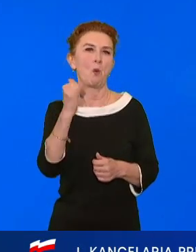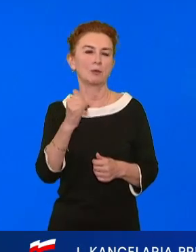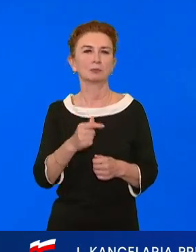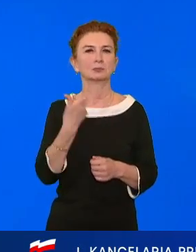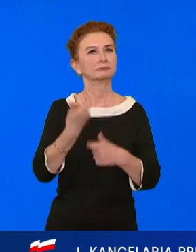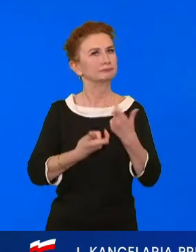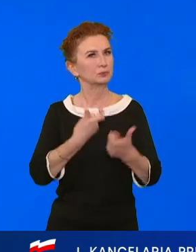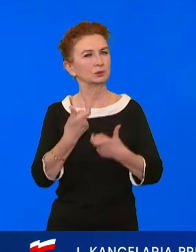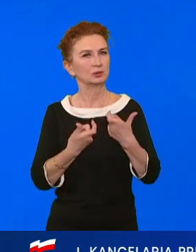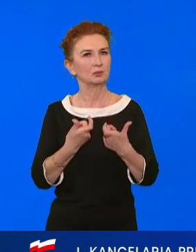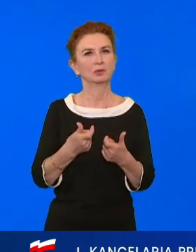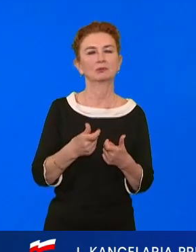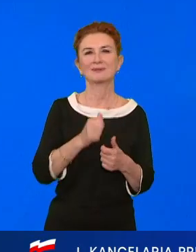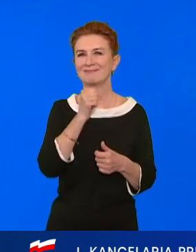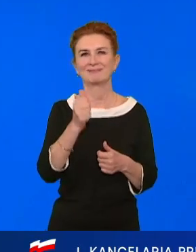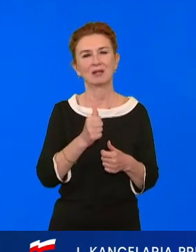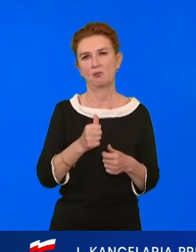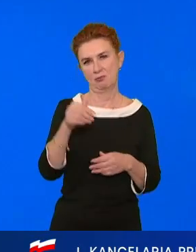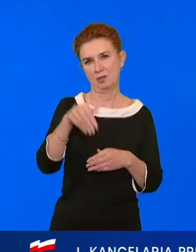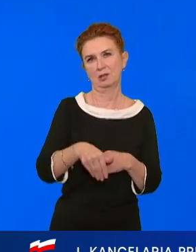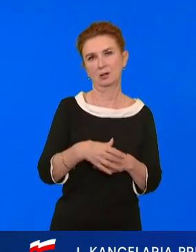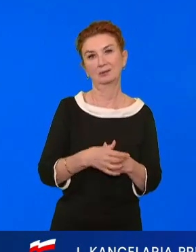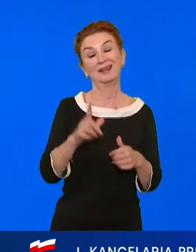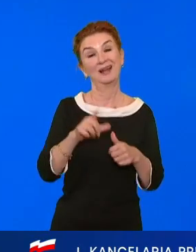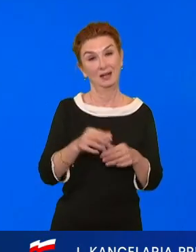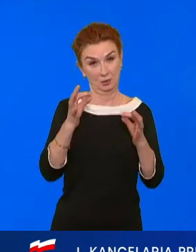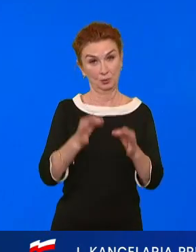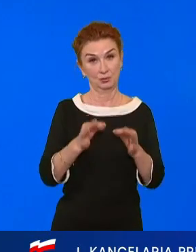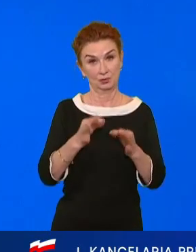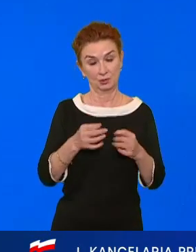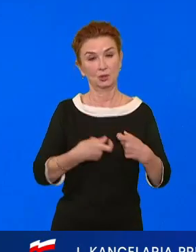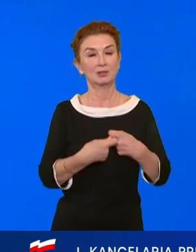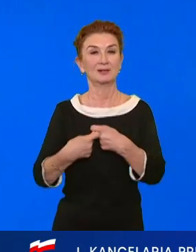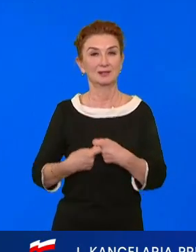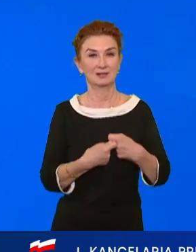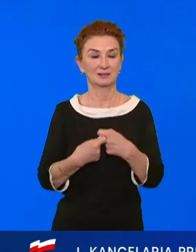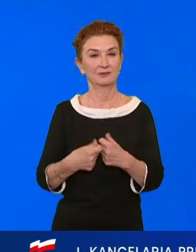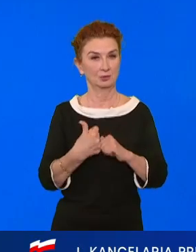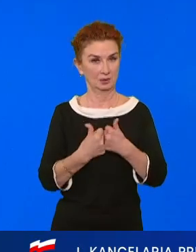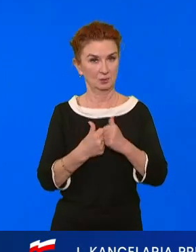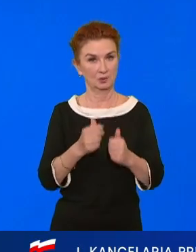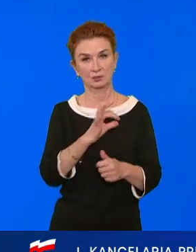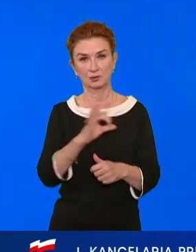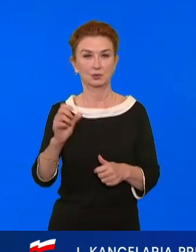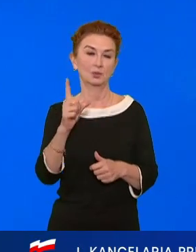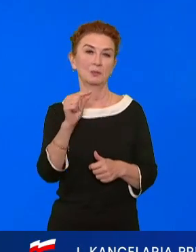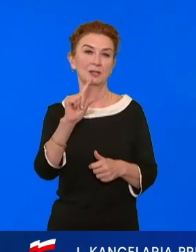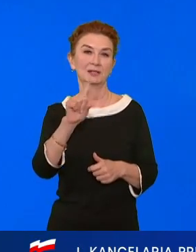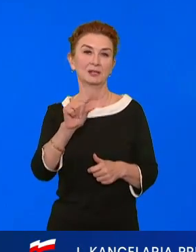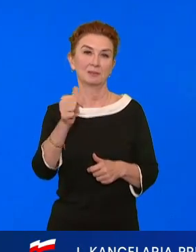naszych przyjaciół z zachodniej europy ale już dziś związki sportowe i w szczególności pzu pl